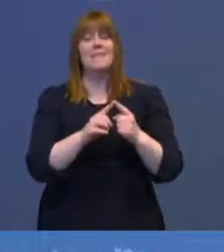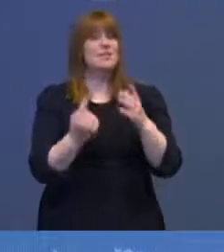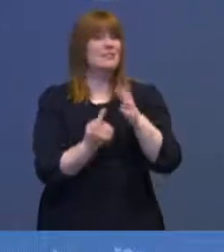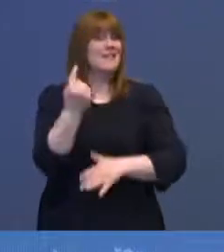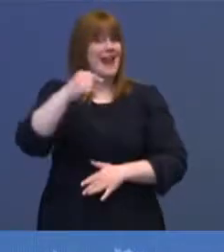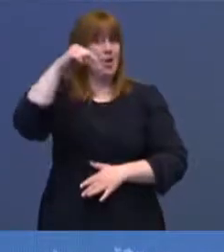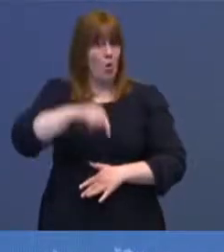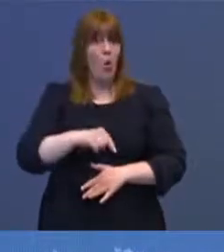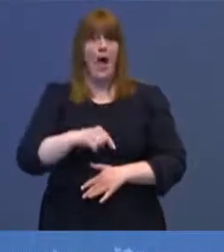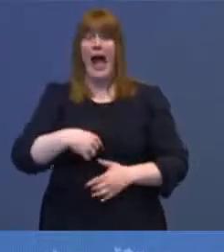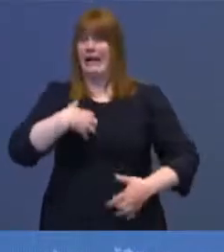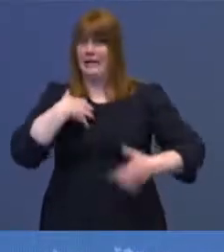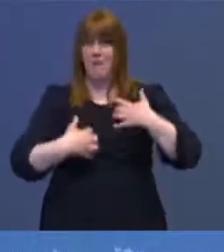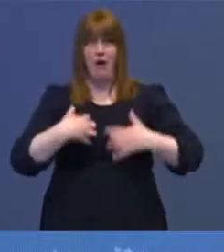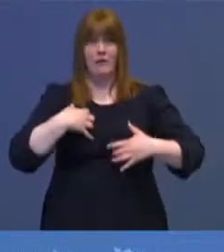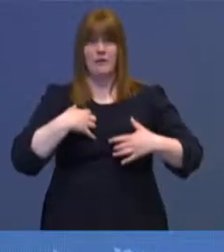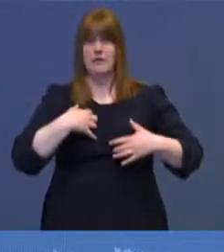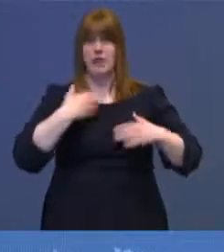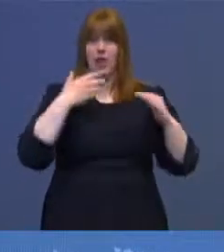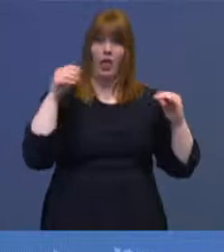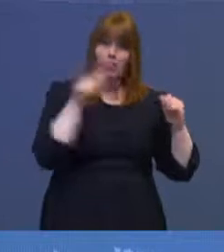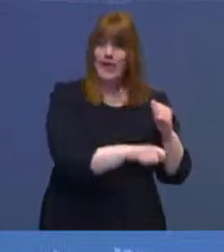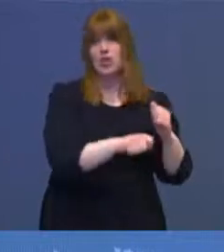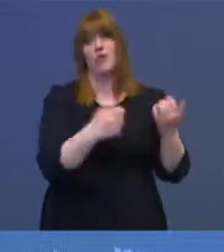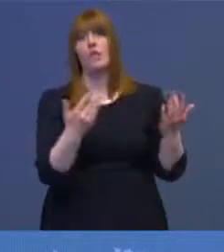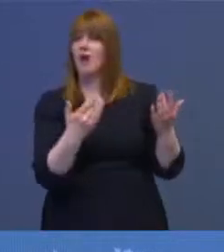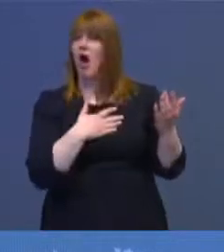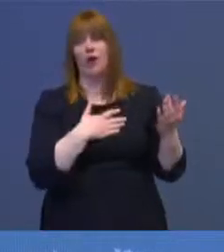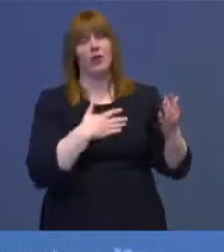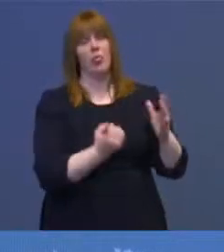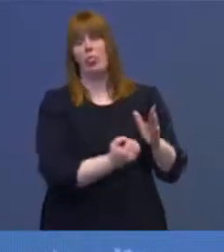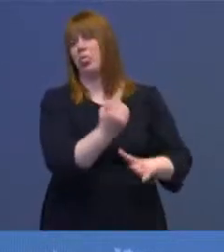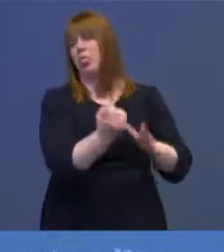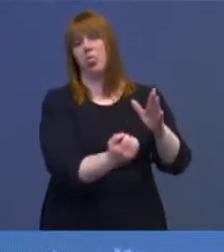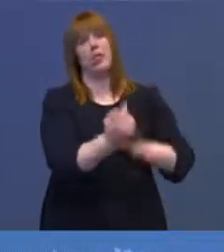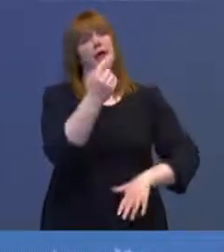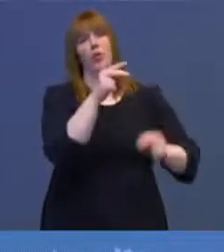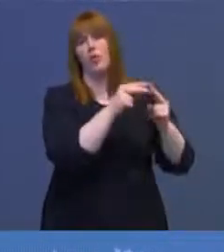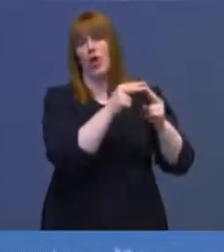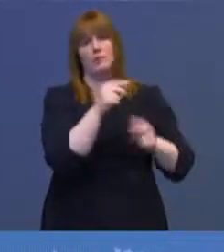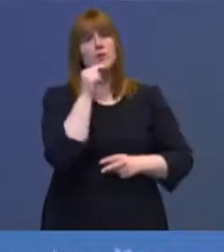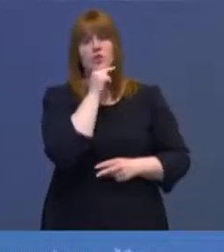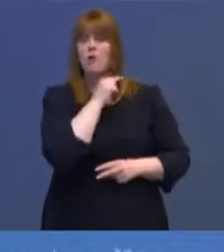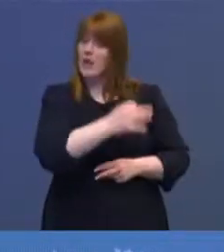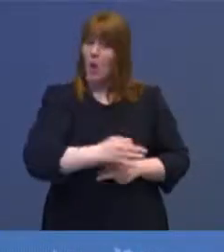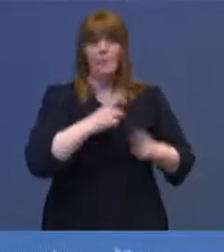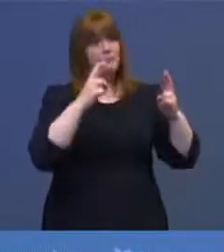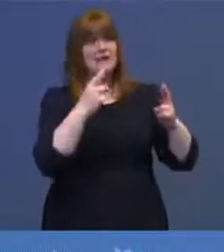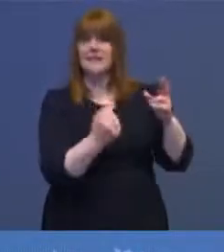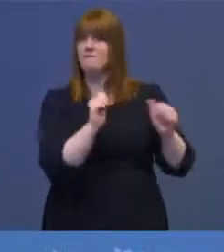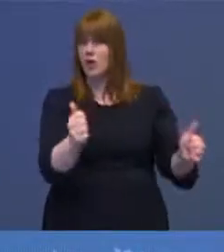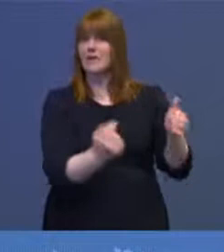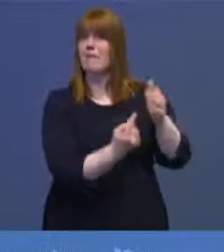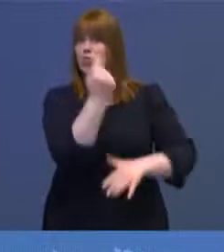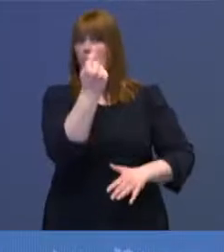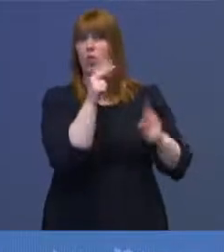dramatisk, nedslående, og vi har minimal kontakt med Russland, men vi må opprettholde tanken på at vi en dag kan få mer normal kontakt. Hva slags Russland